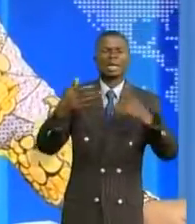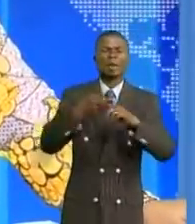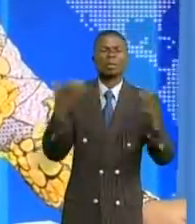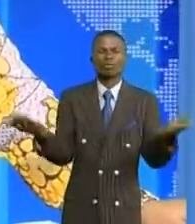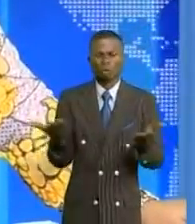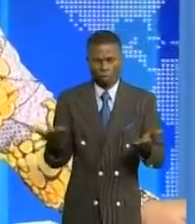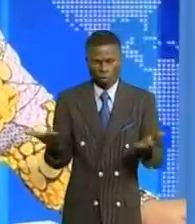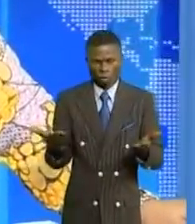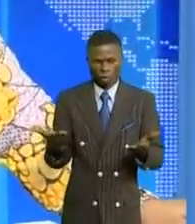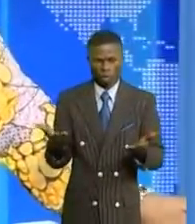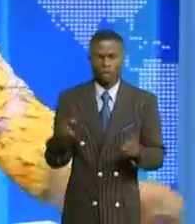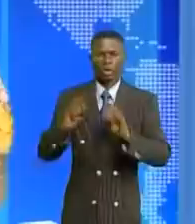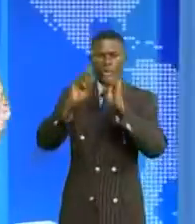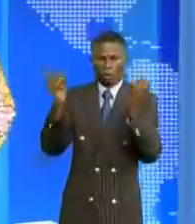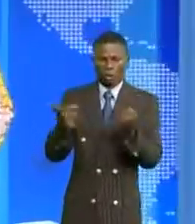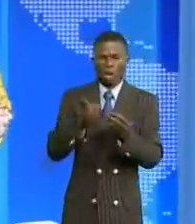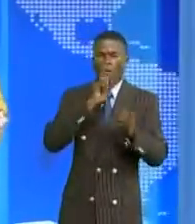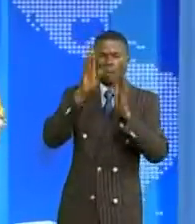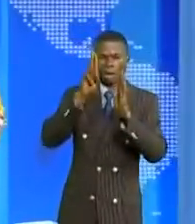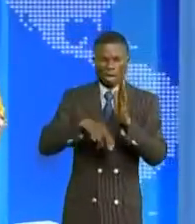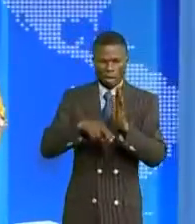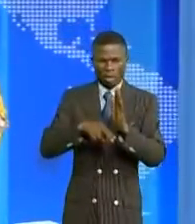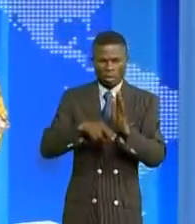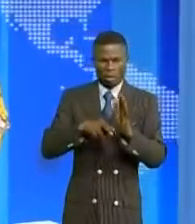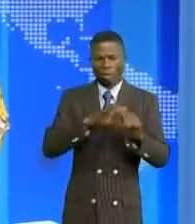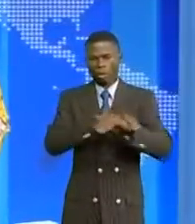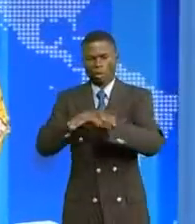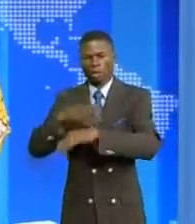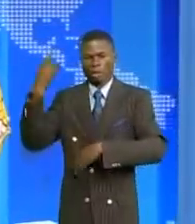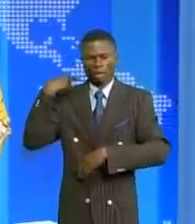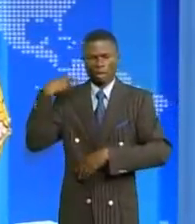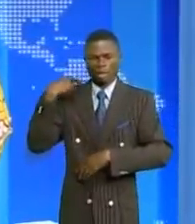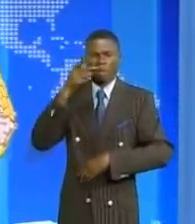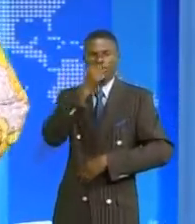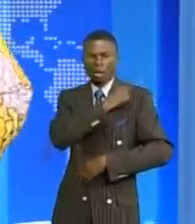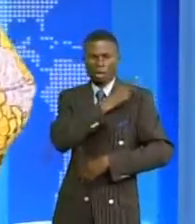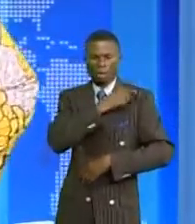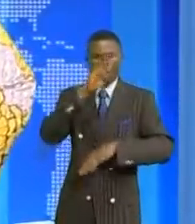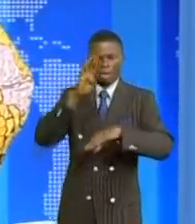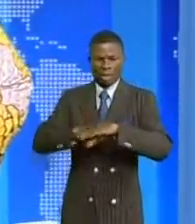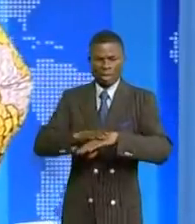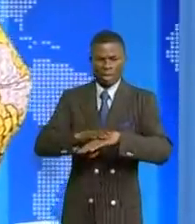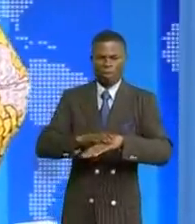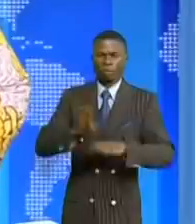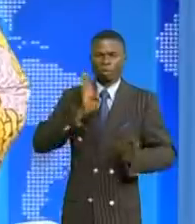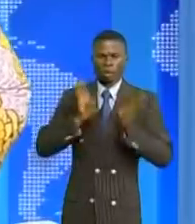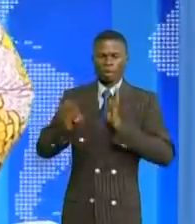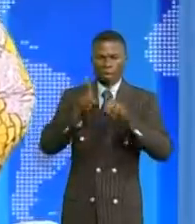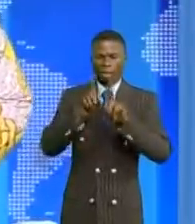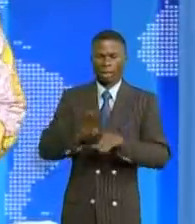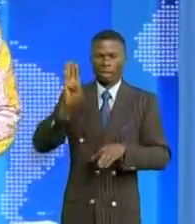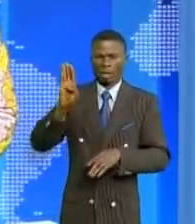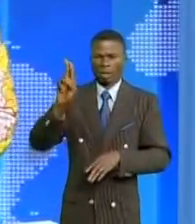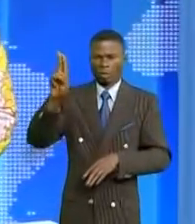congo une délégation des parlementaires conduite par le député paul minn d'eau qui a séjourné à béni et butembo dans